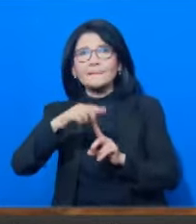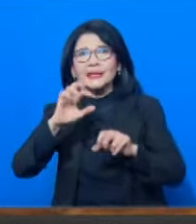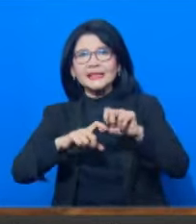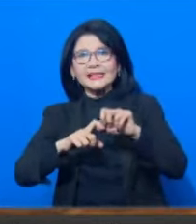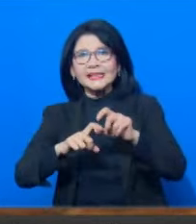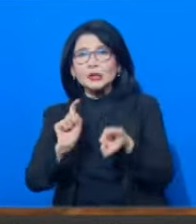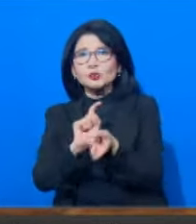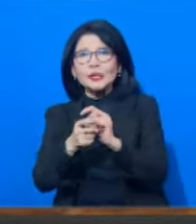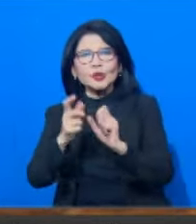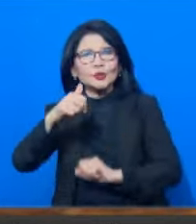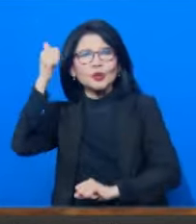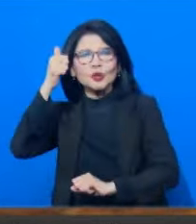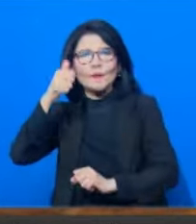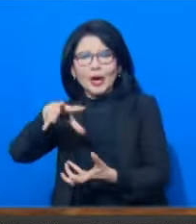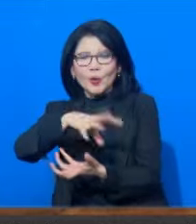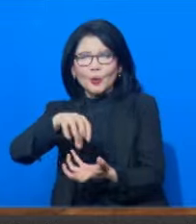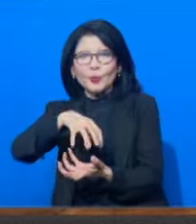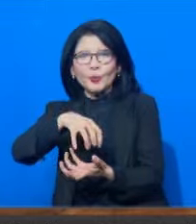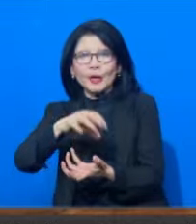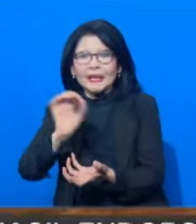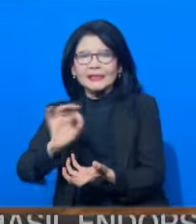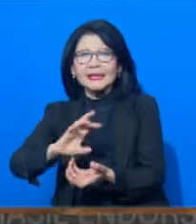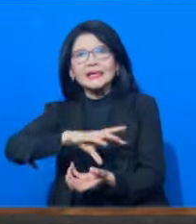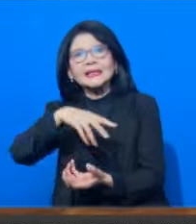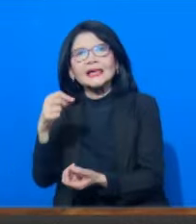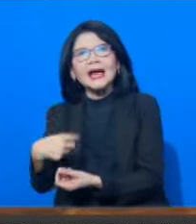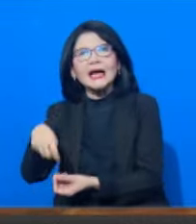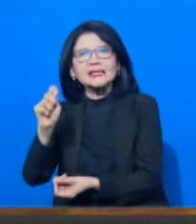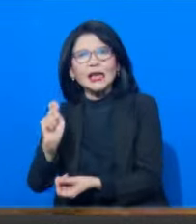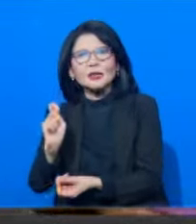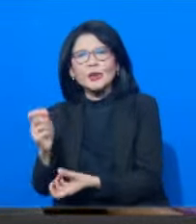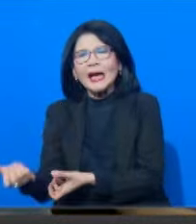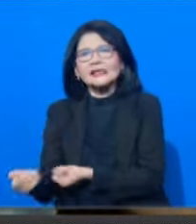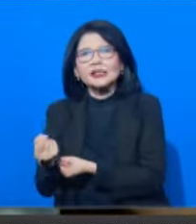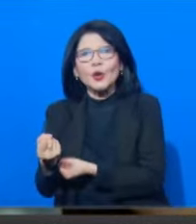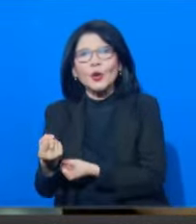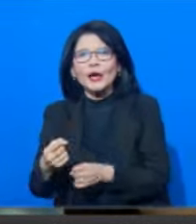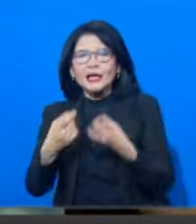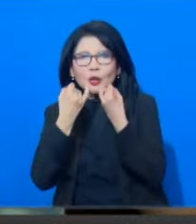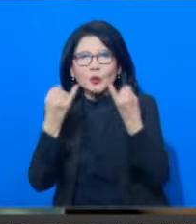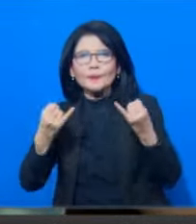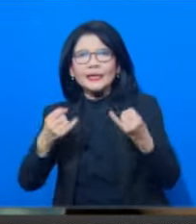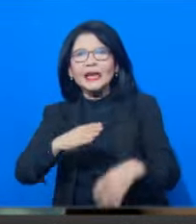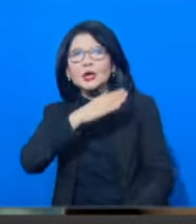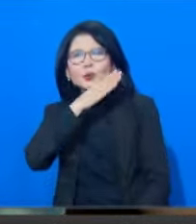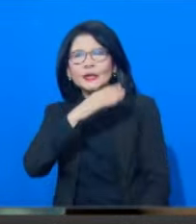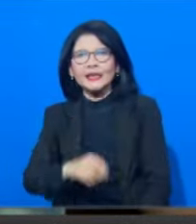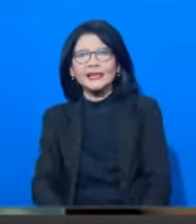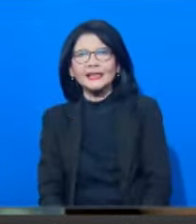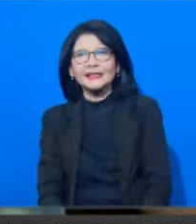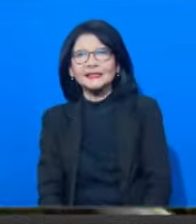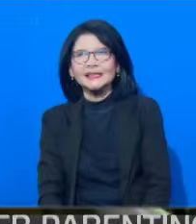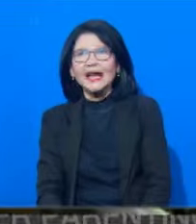piring. Dilanjutkan kecambah yang segar, selada, tahu, perkedel singkong, mie kuning. Kemudian ini jagoannya, daging pilihan